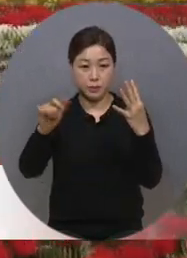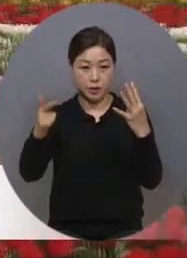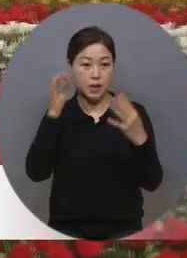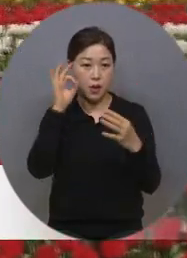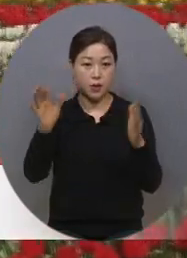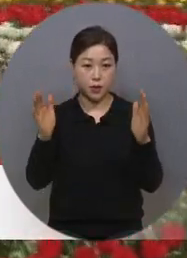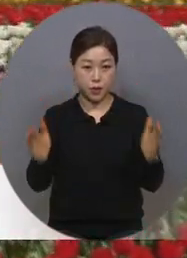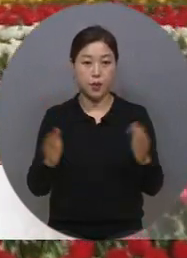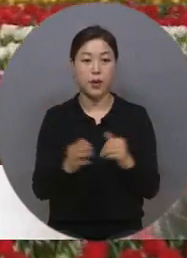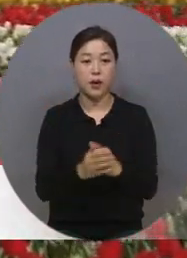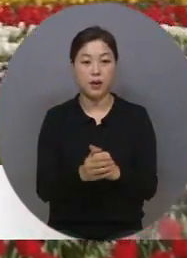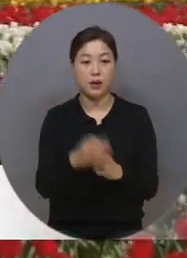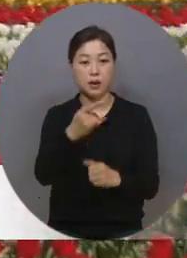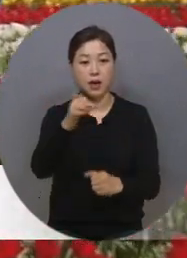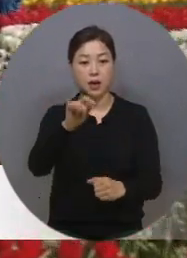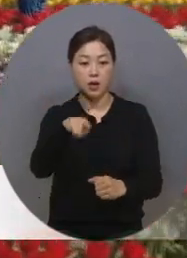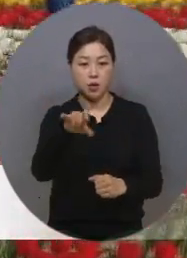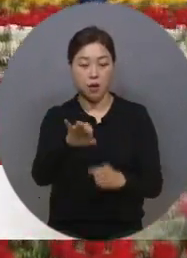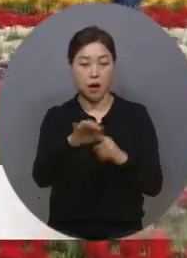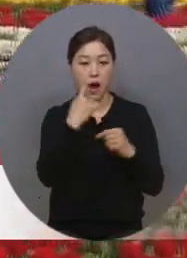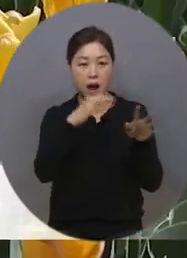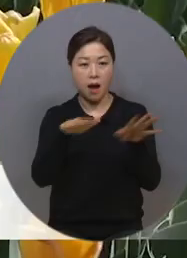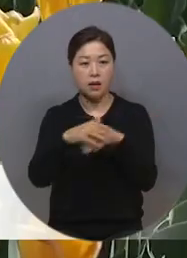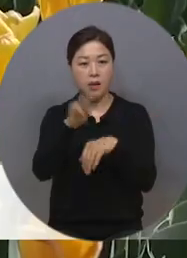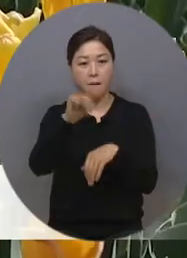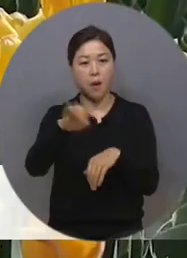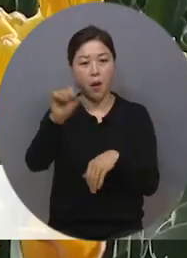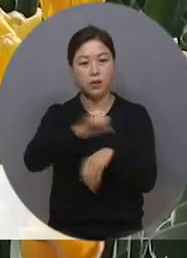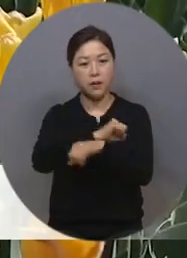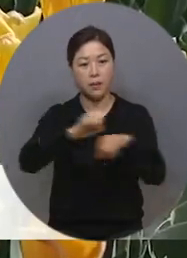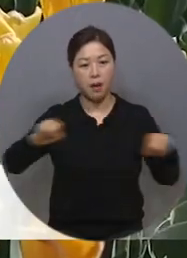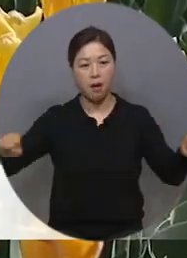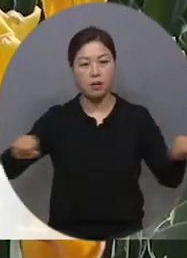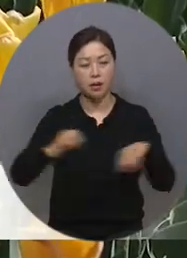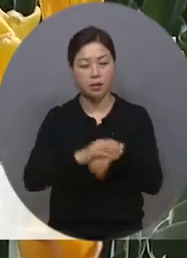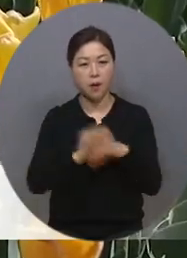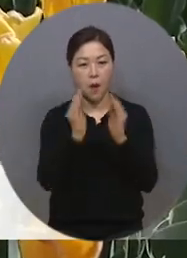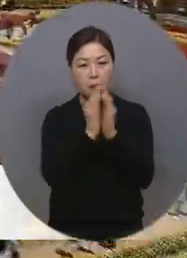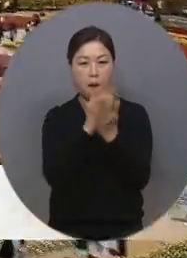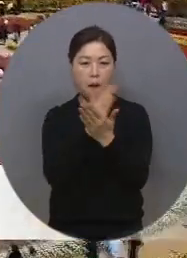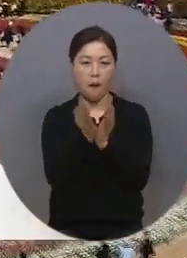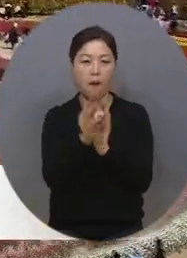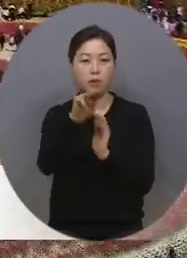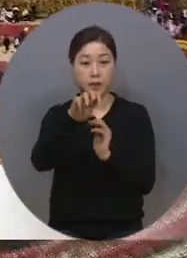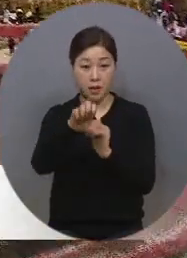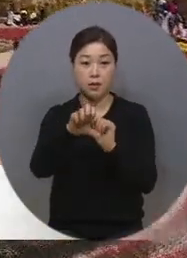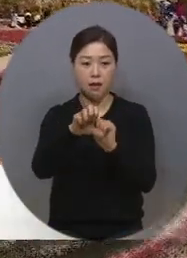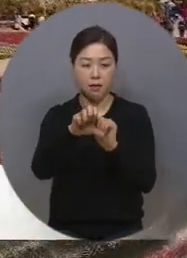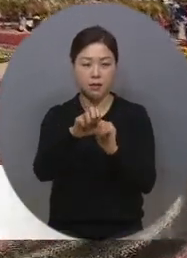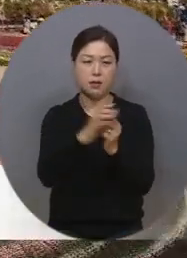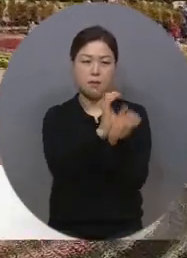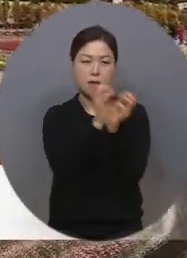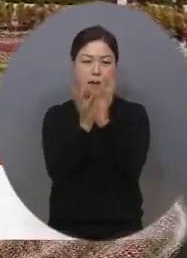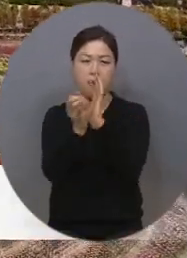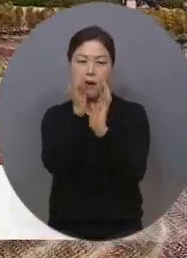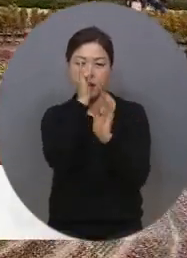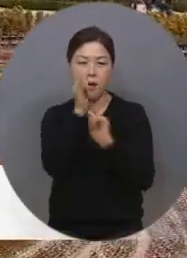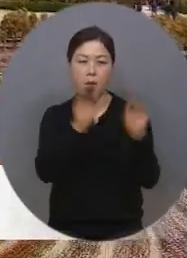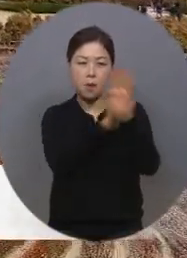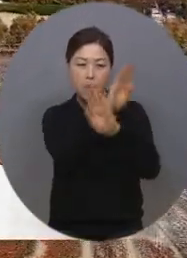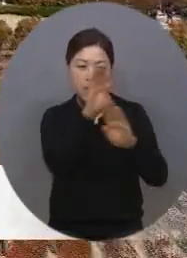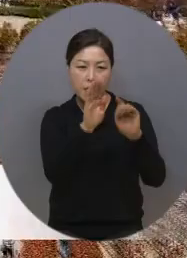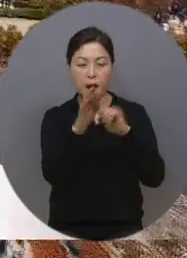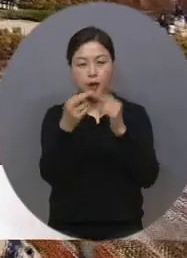임자도 대광해변 일원 3만 5천여 평에 35종의 튤립이 만개해 풍차 전망대, 유리 튤립 동산